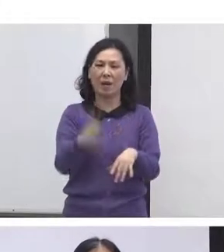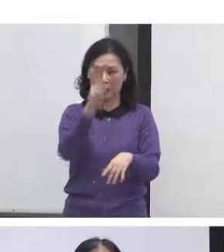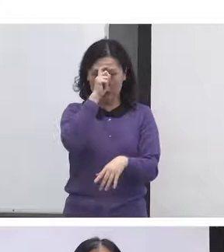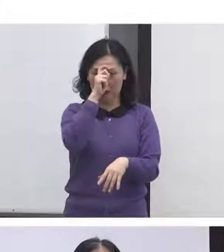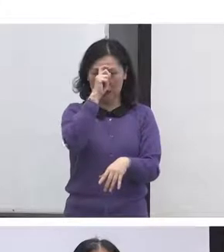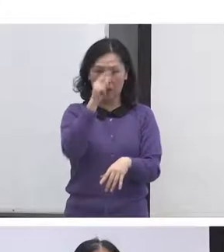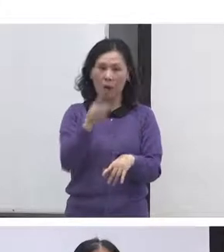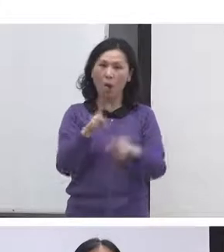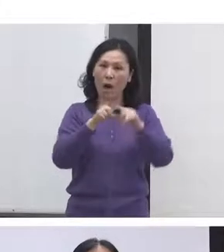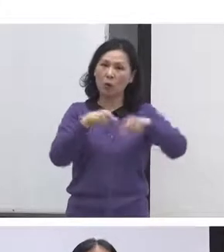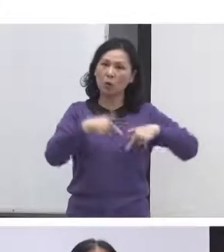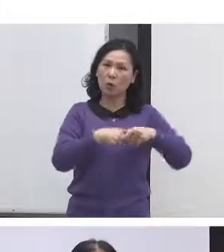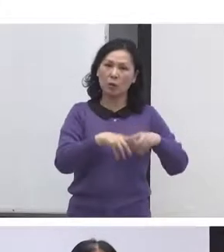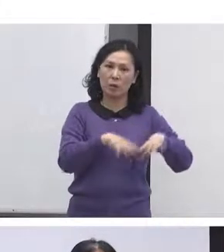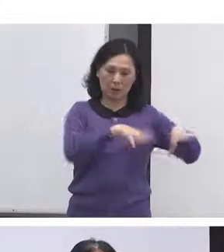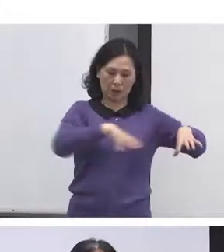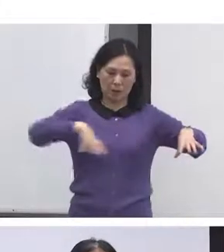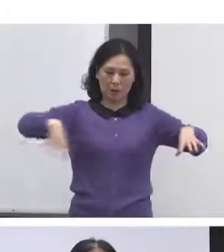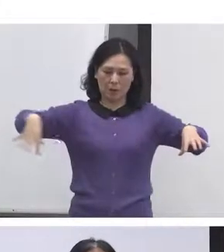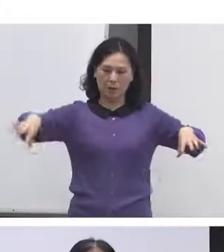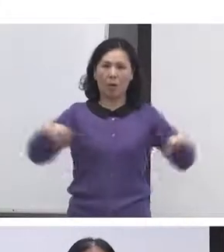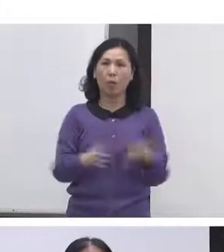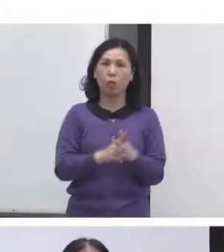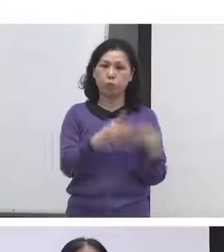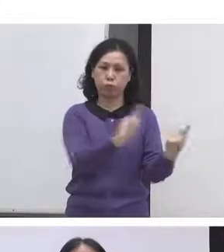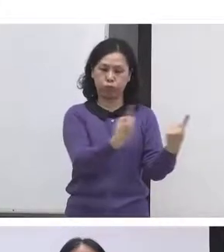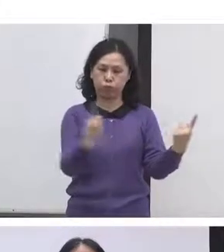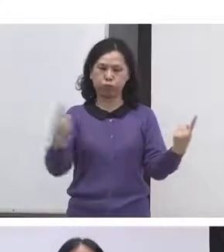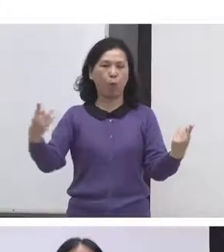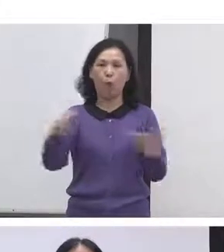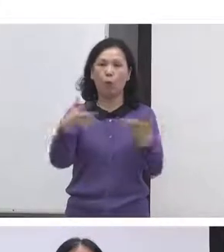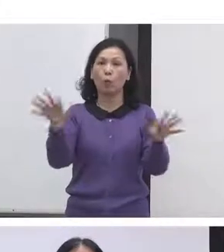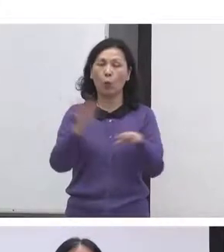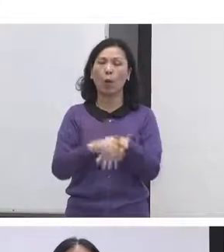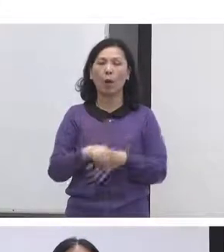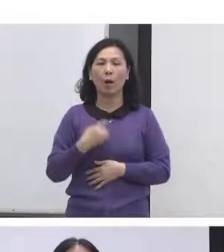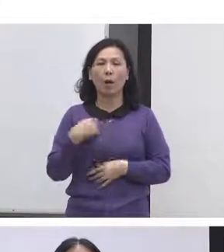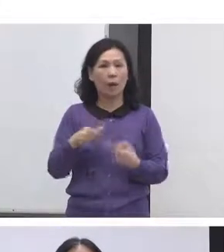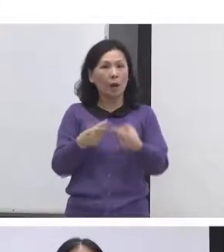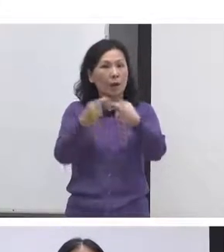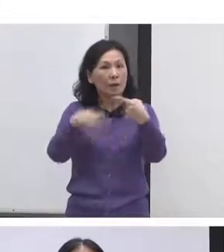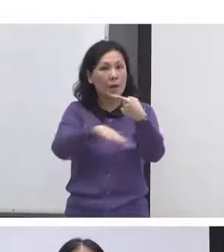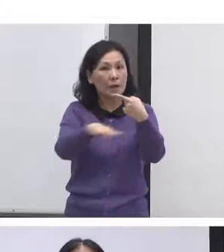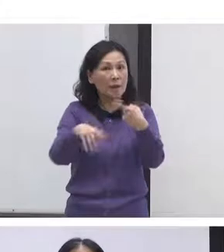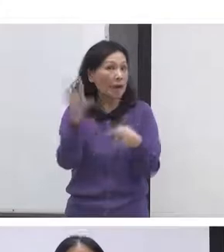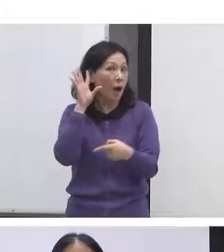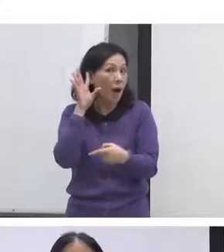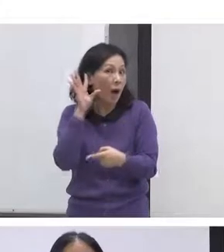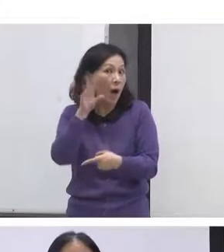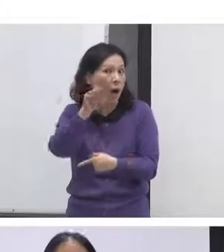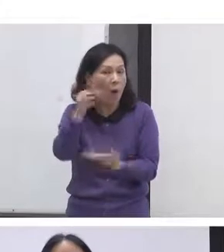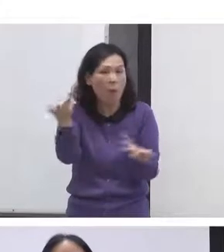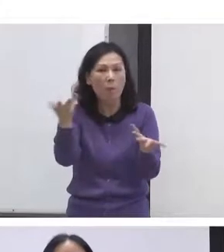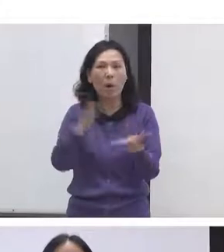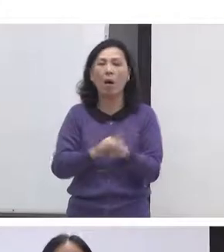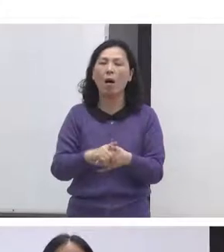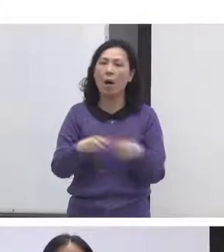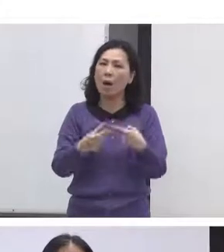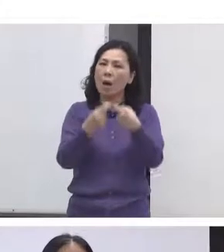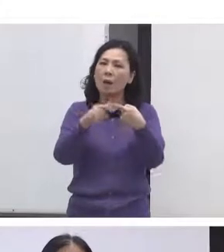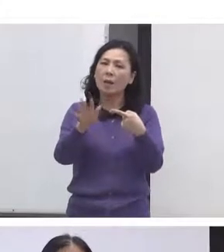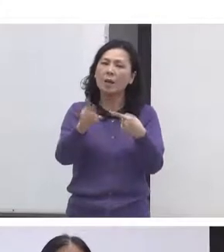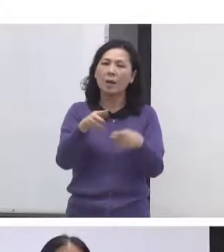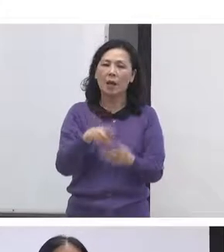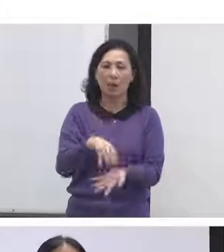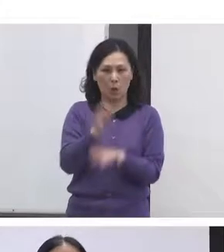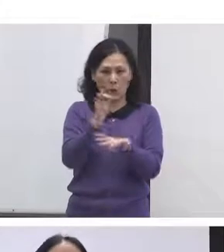做，怎么去改变这个现实社会？我觉得第一场，我不知道你有没有听到，就是第一场他们有讲到一个是把这